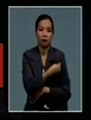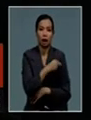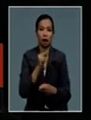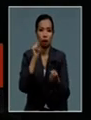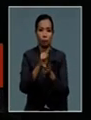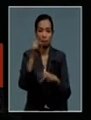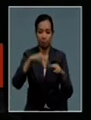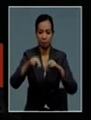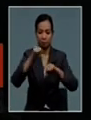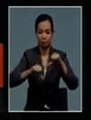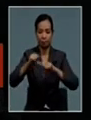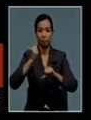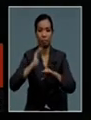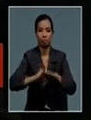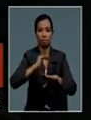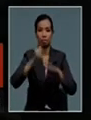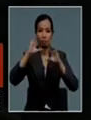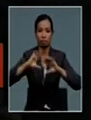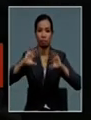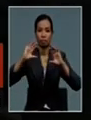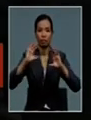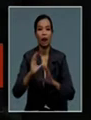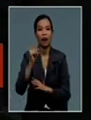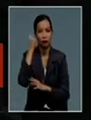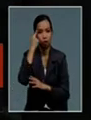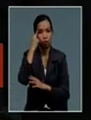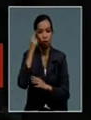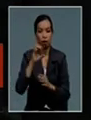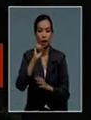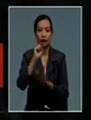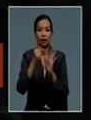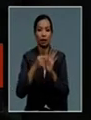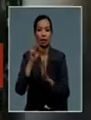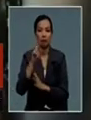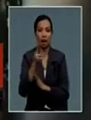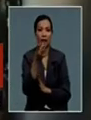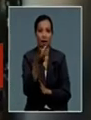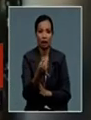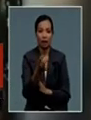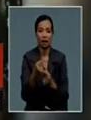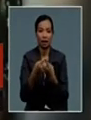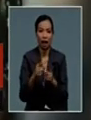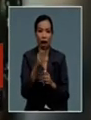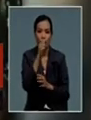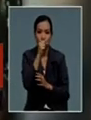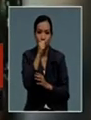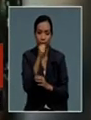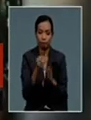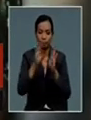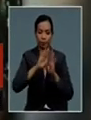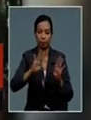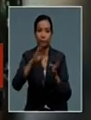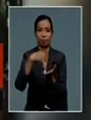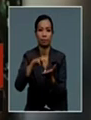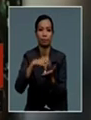การทดสอบทางวิทยาศาสตร์เป็นผู้เชี่ยวชาญของรัฐบาลค่ะทราบแล้วด้วยว่าสารดังกล่าวเป็นสารอะไรแต่ตอนนี้ยังเปิดเผยรายละเอียดไม่ได้